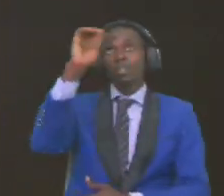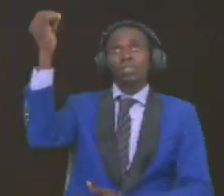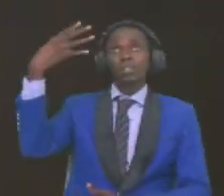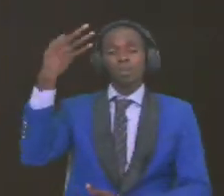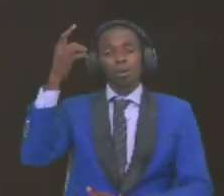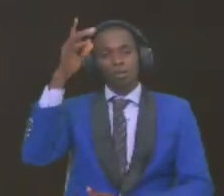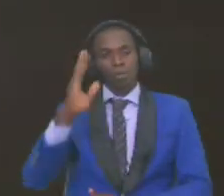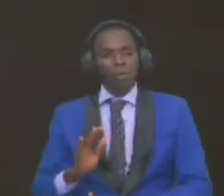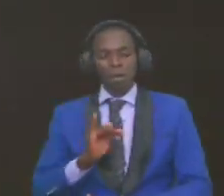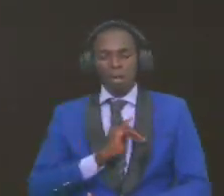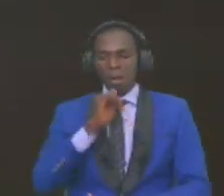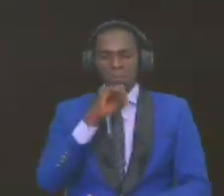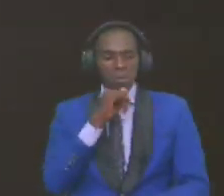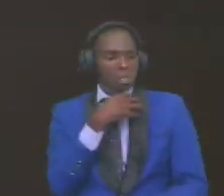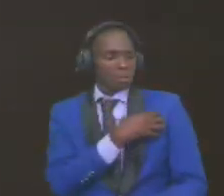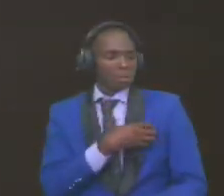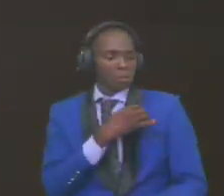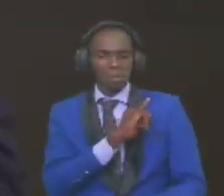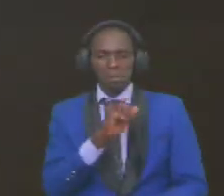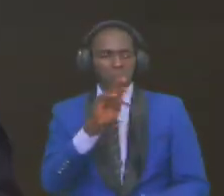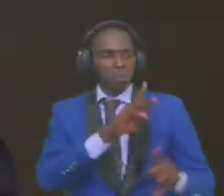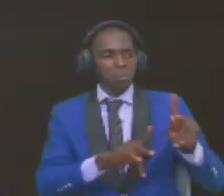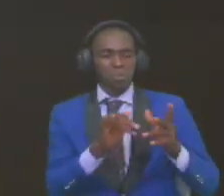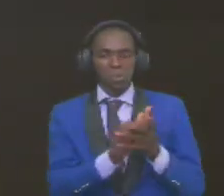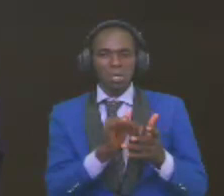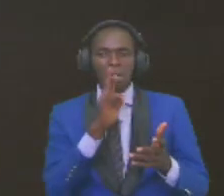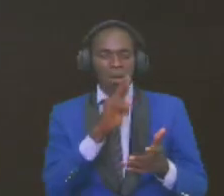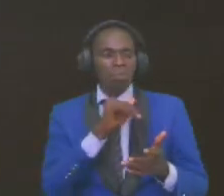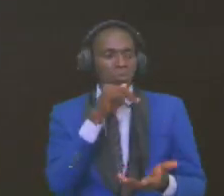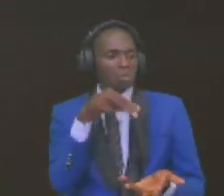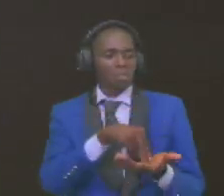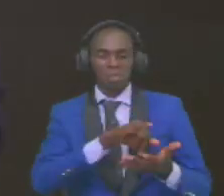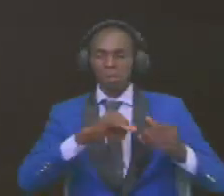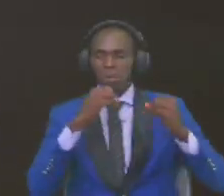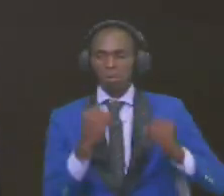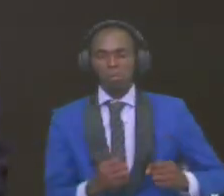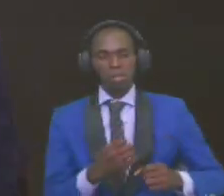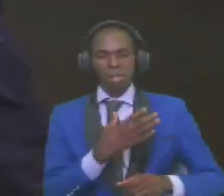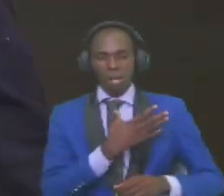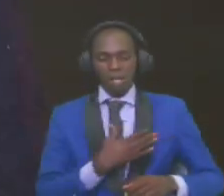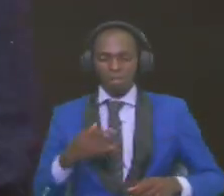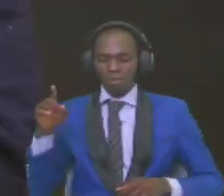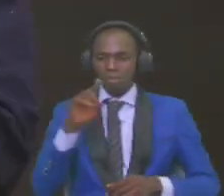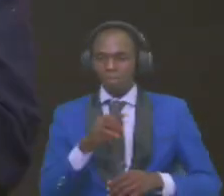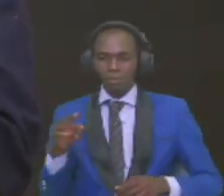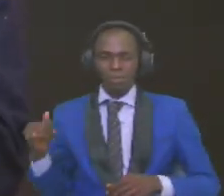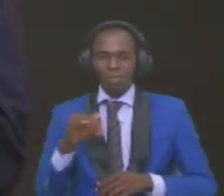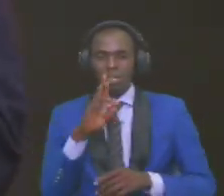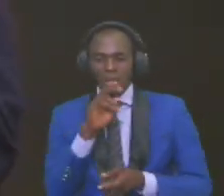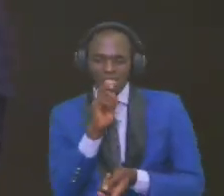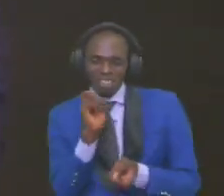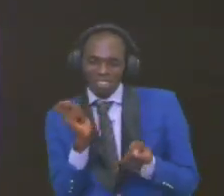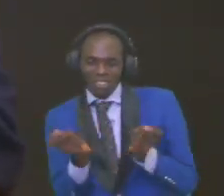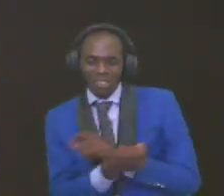de dieu et je n'envie pas ceux qui ne demeurent pas fermes et qui change